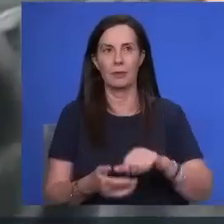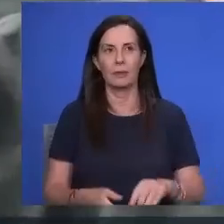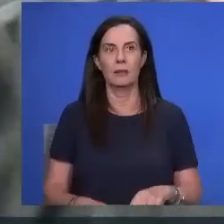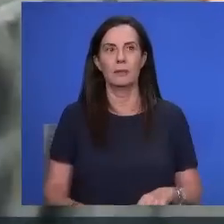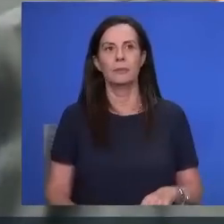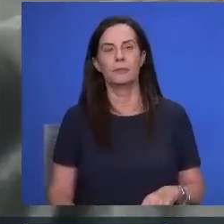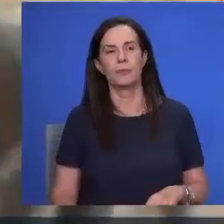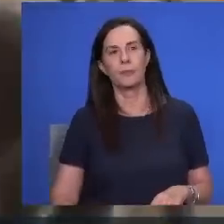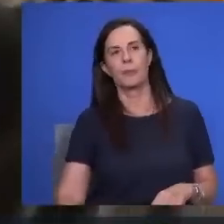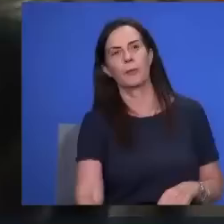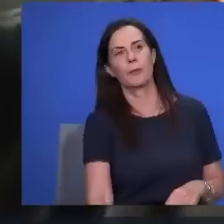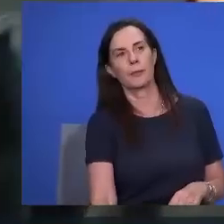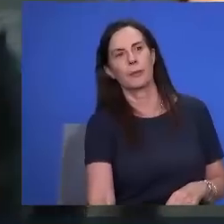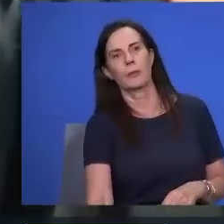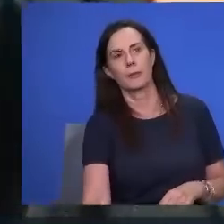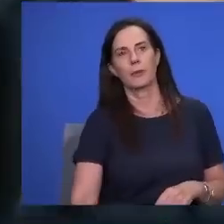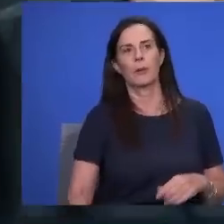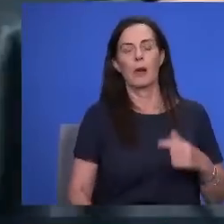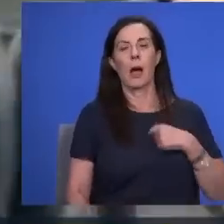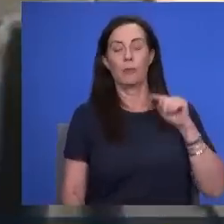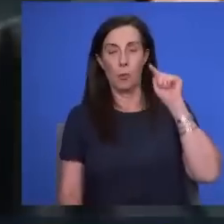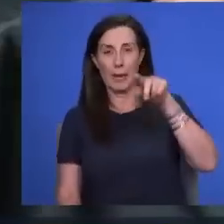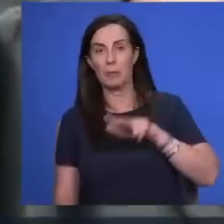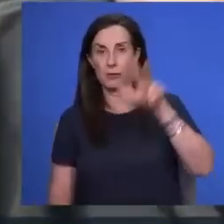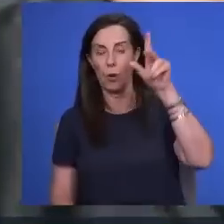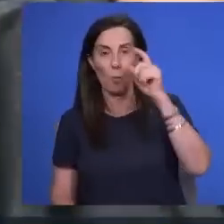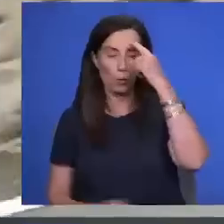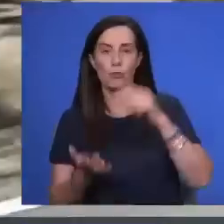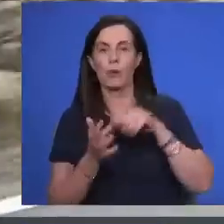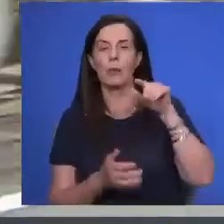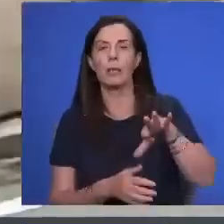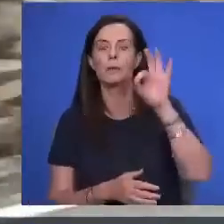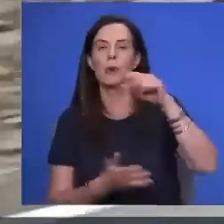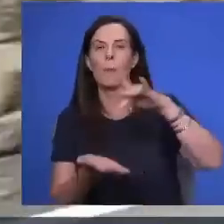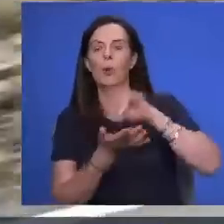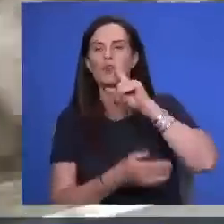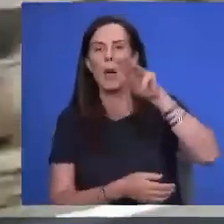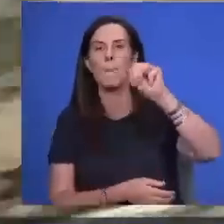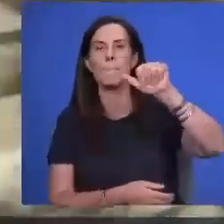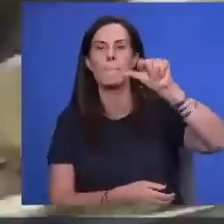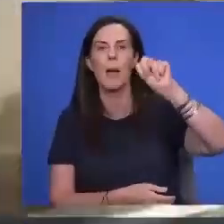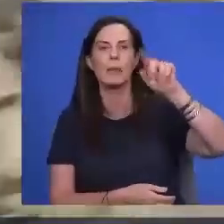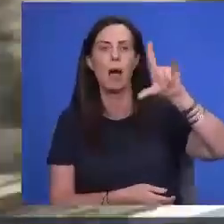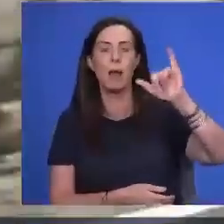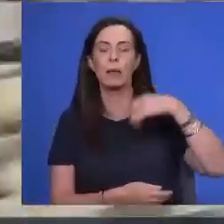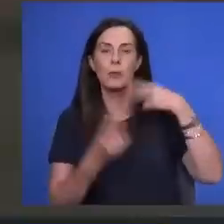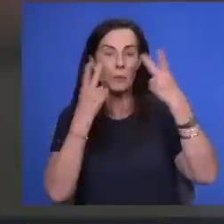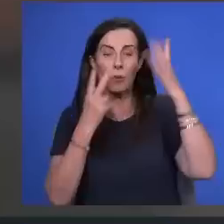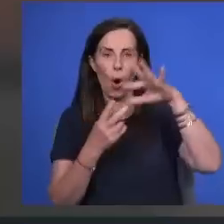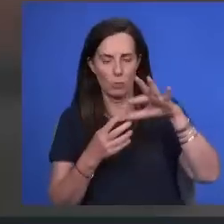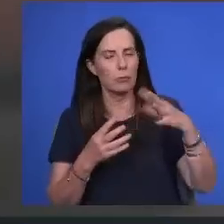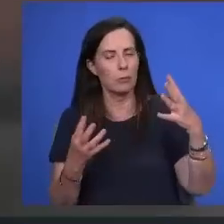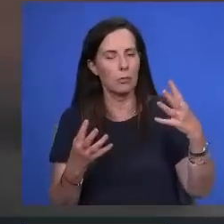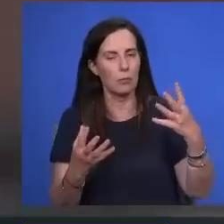מדלי, מפלסים את דרכנו בצפון הודו במטרה להגיע למנאלי. אנחנו נערכים לעוד כמה חילוצים מורכבים